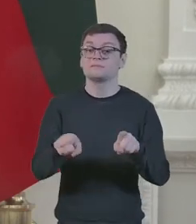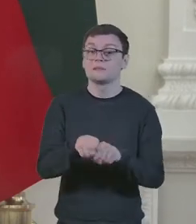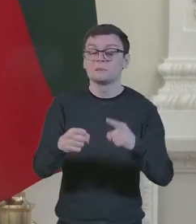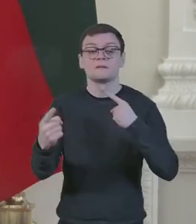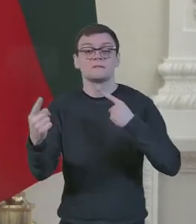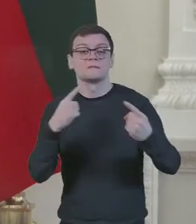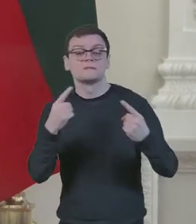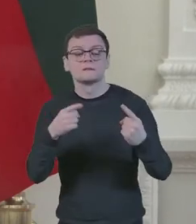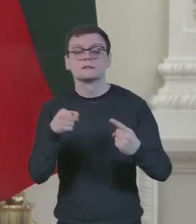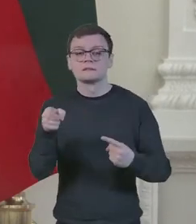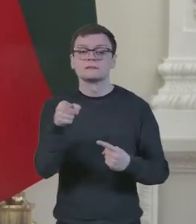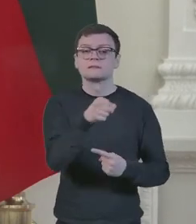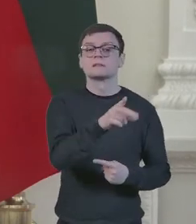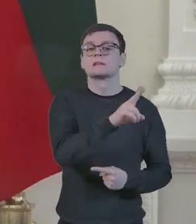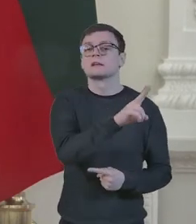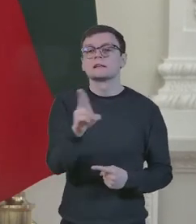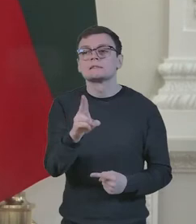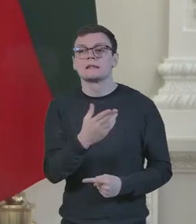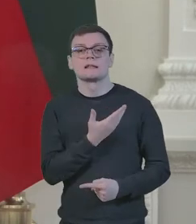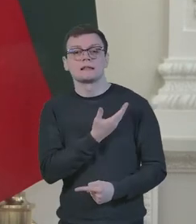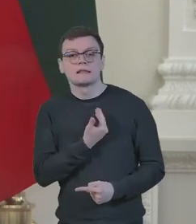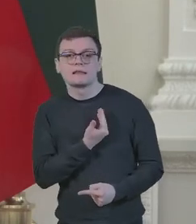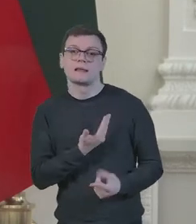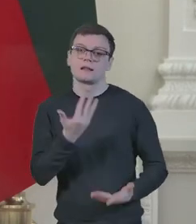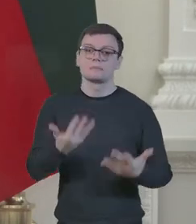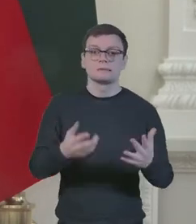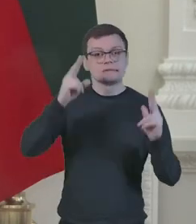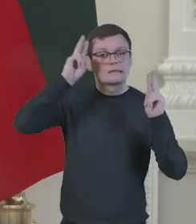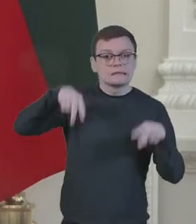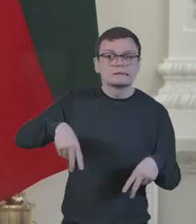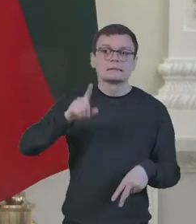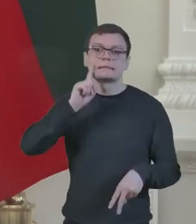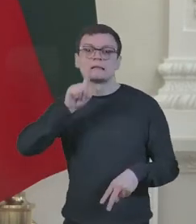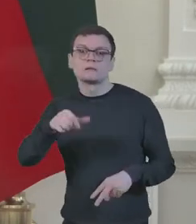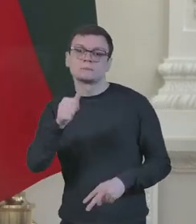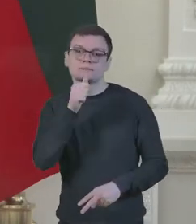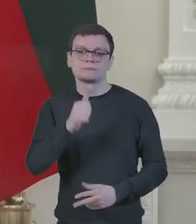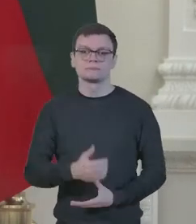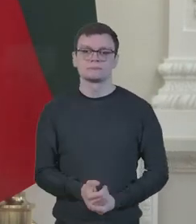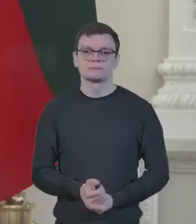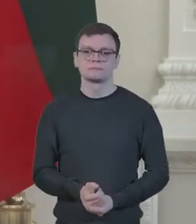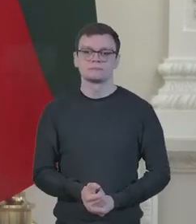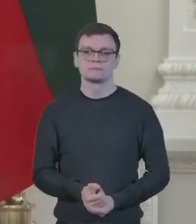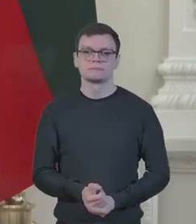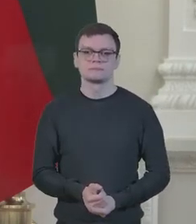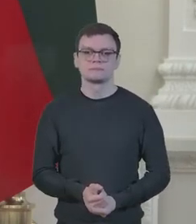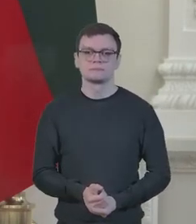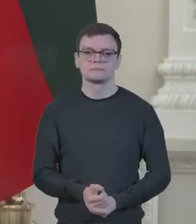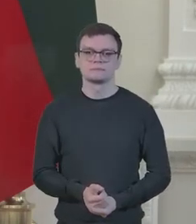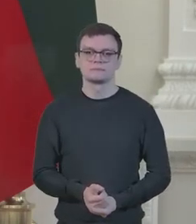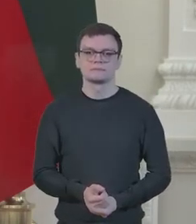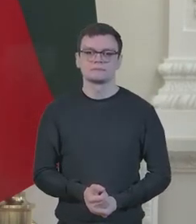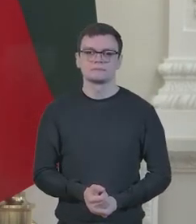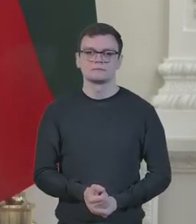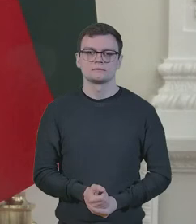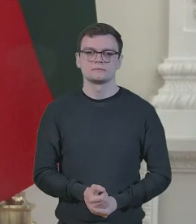tomis, kurios turi tam tikrų abejonių arba skepsių. Bet kuriuo atveju, patikėkite,